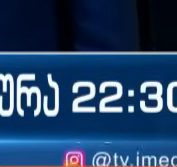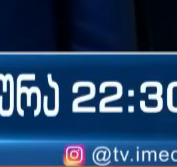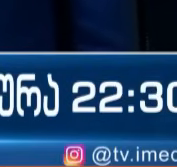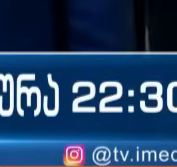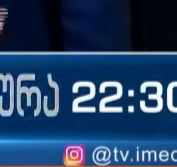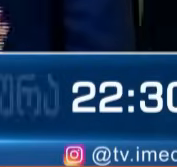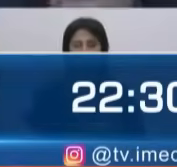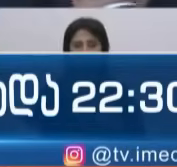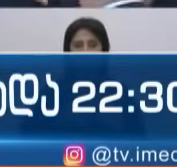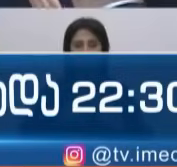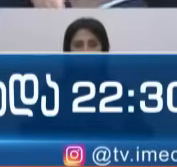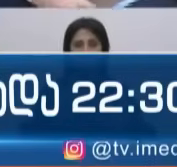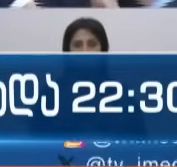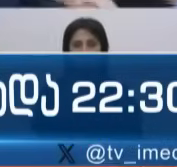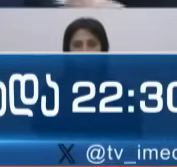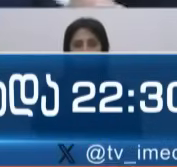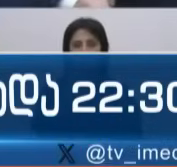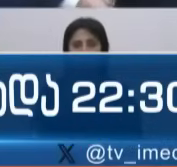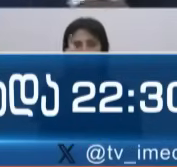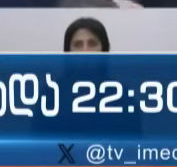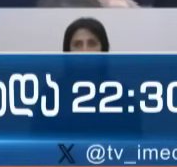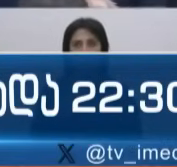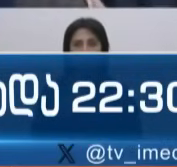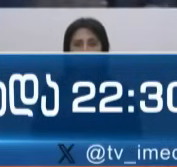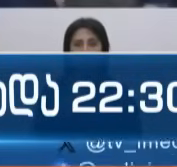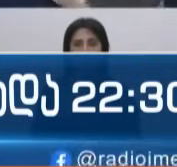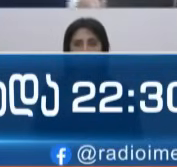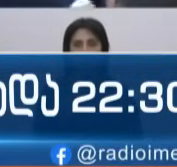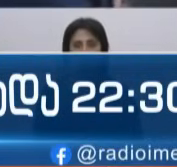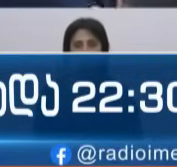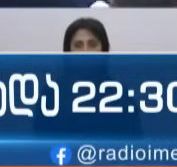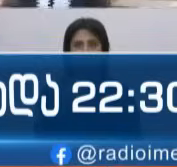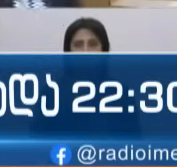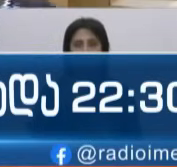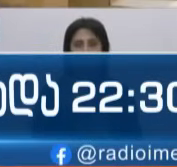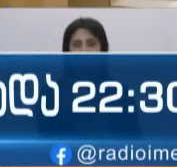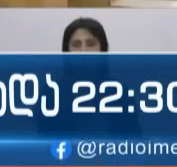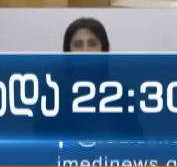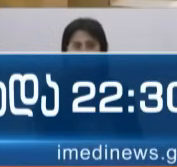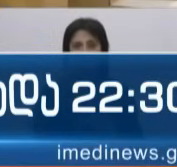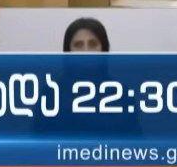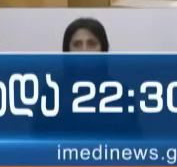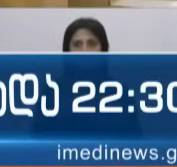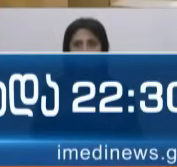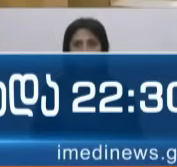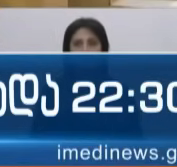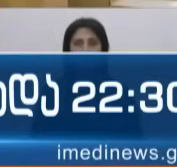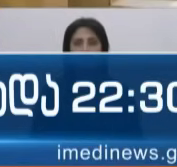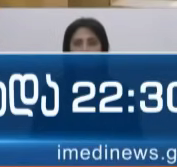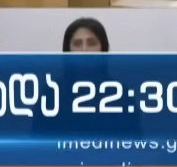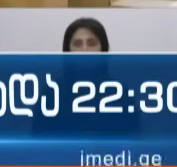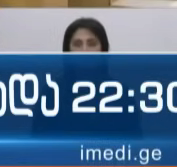Sakartvelos Parlamenti, Dobasuchades, premier-ministrovis candidatis, Irakli, Kobakidis Mier, Tsarmodgelin, Taurobas.